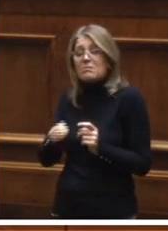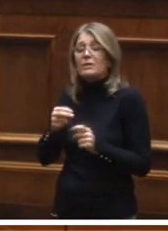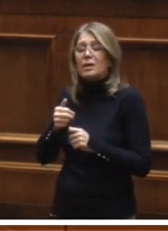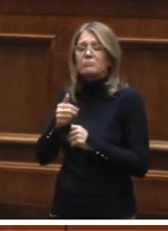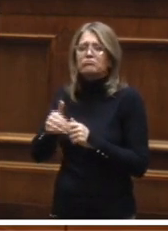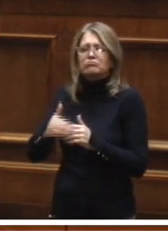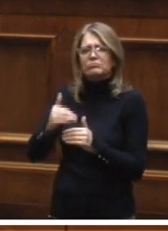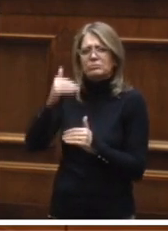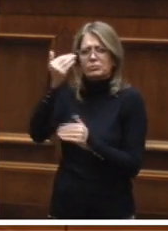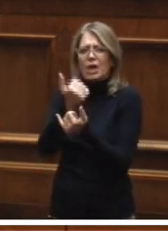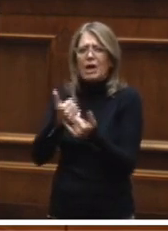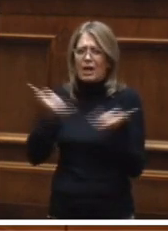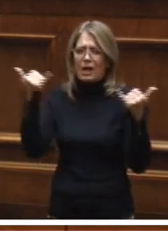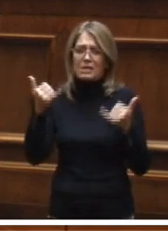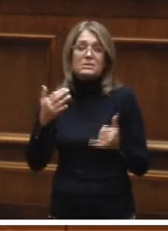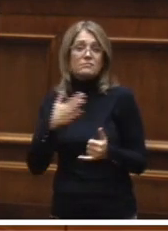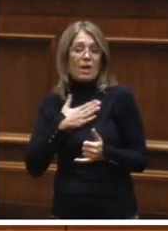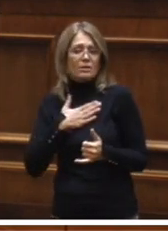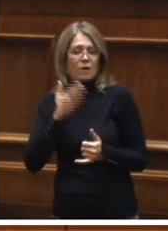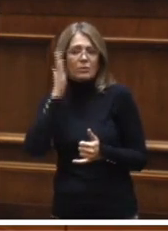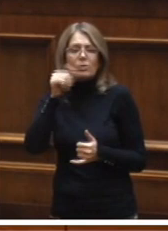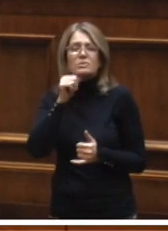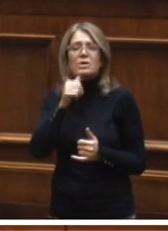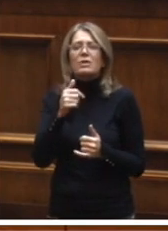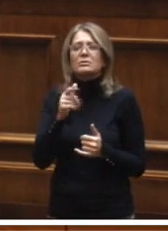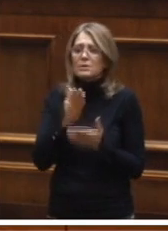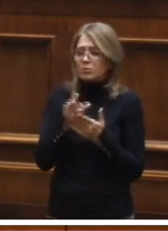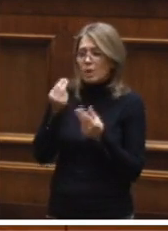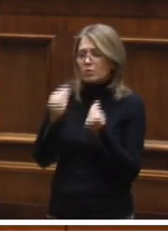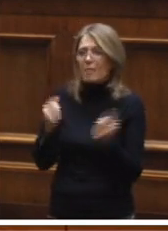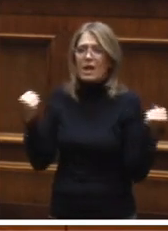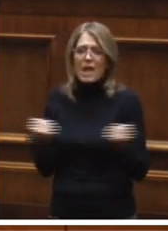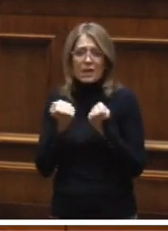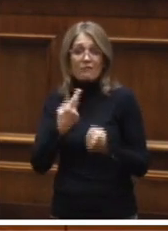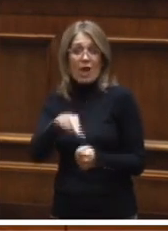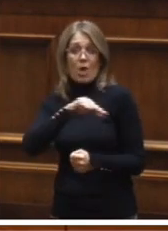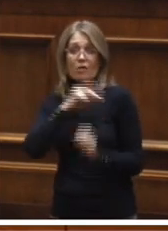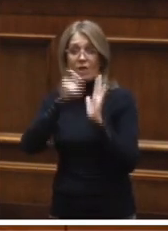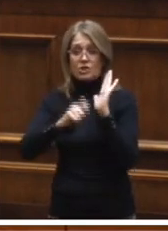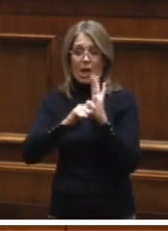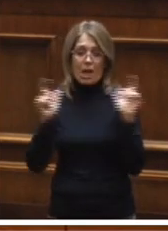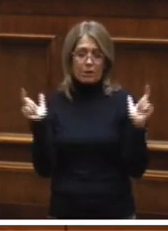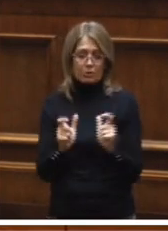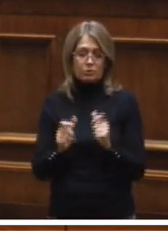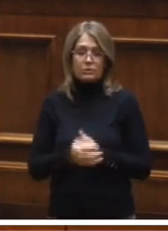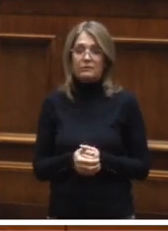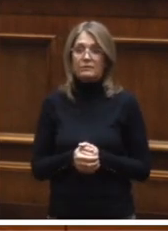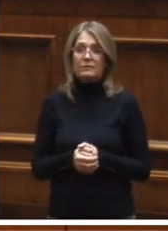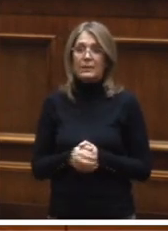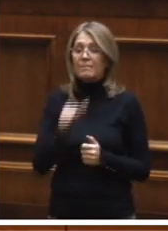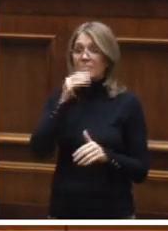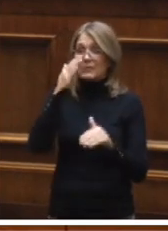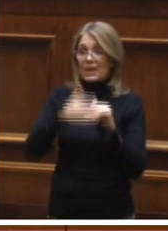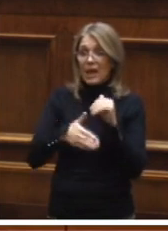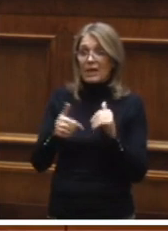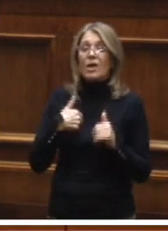da razvije svoje potencijale i postane produktivan, aktivan i odgovoran član društva. Na kraju